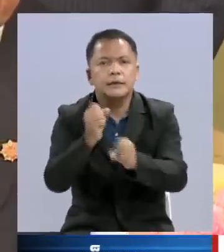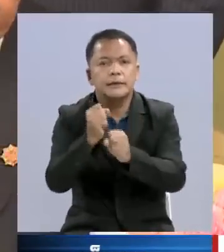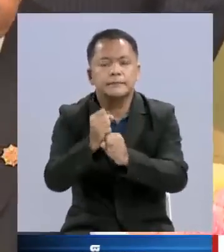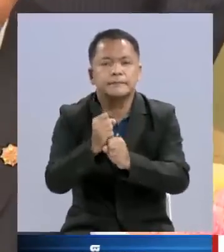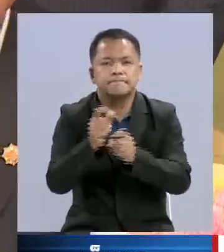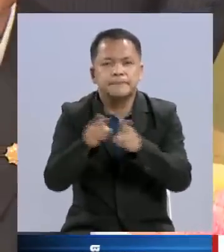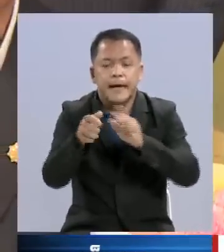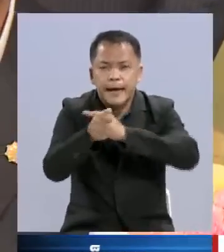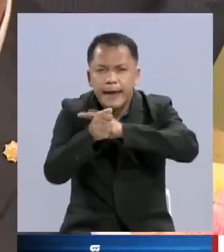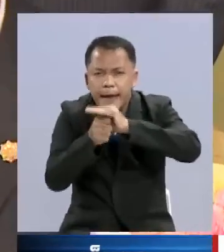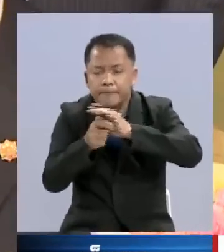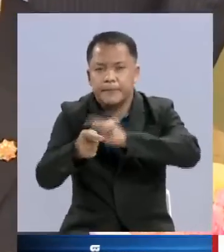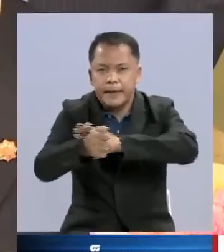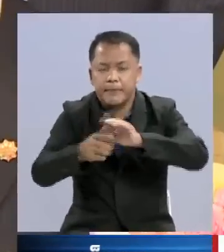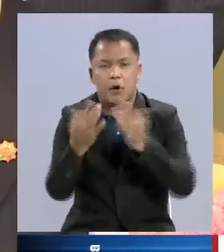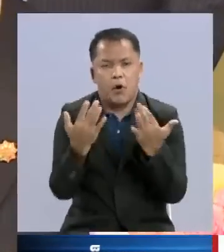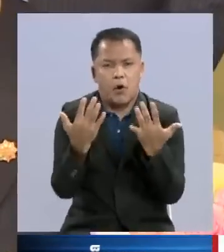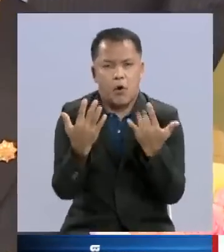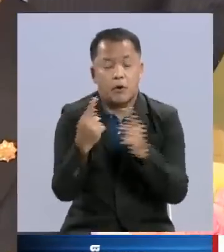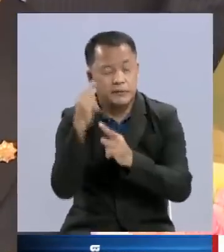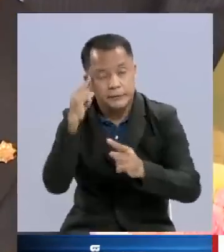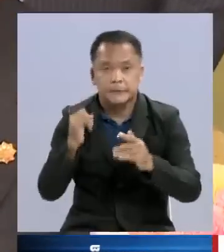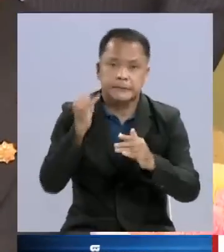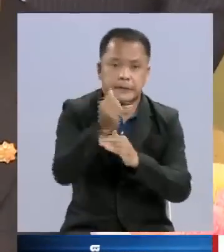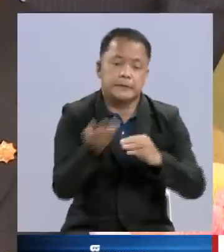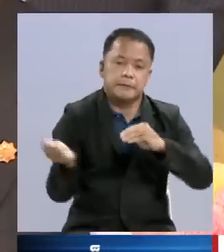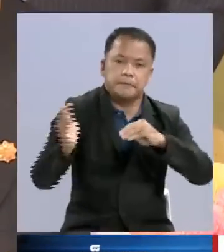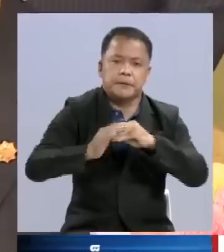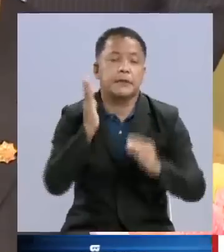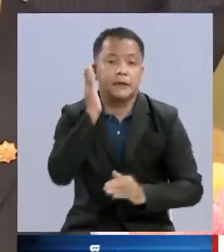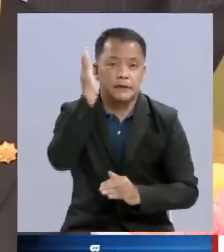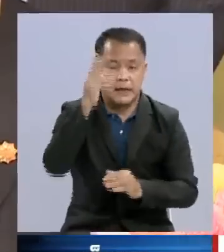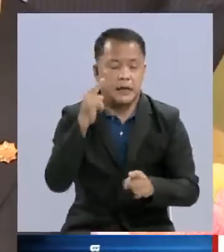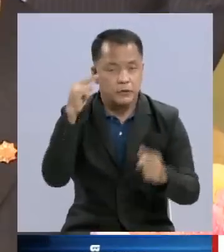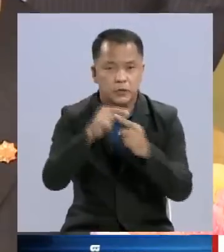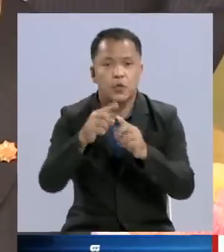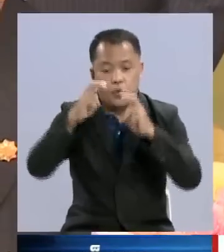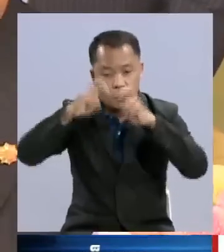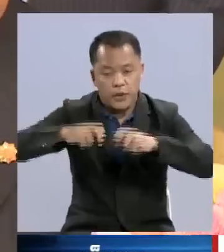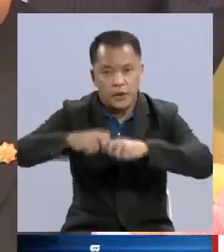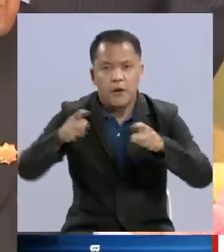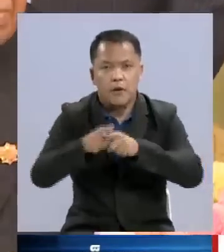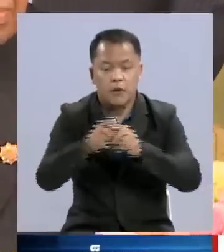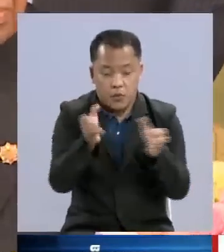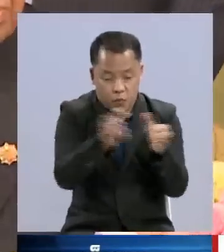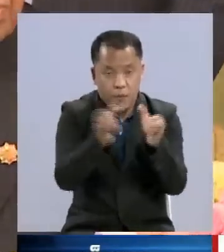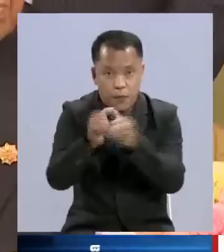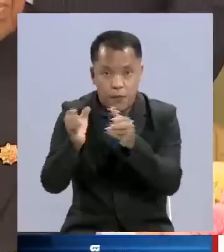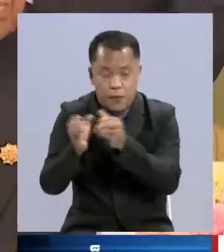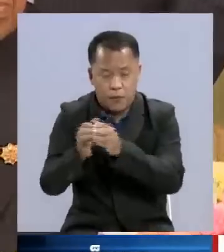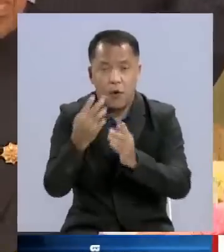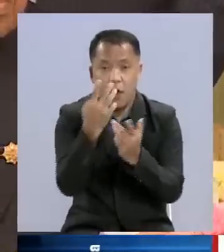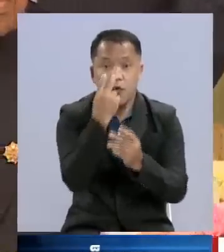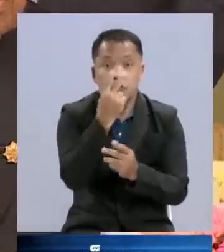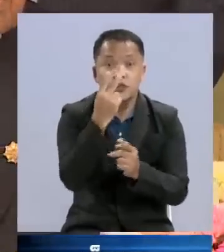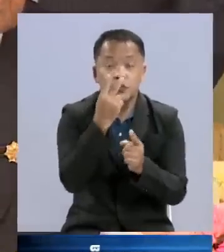เล็บหรือไม่หรือจะรอจังหวะรุกคาดทางการเมืองนี่เป็นบทวิเคราะห์ท่าทีของแต่ละพรรคซึ่งเขาก็ร